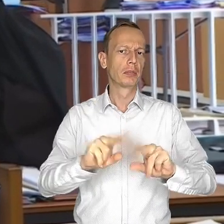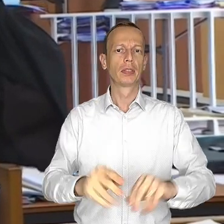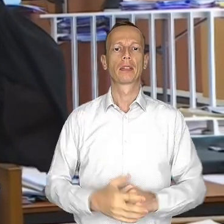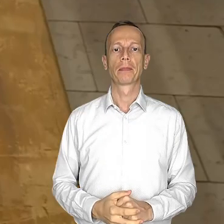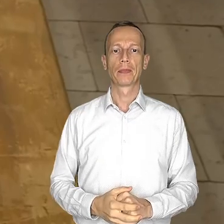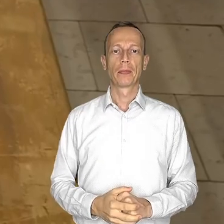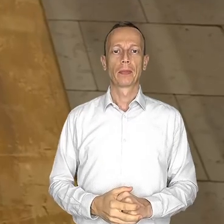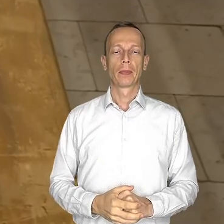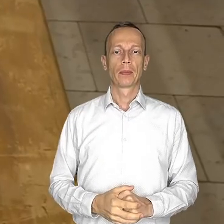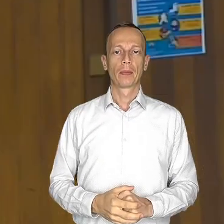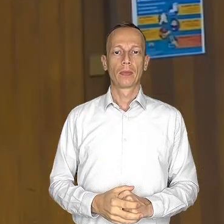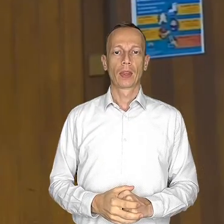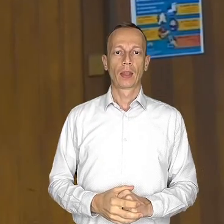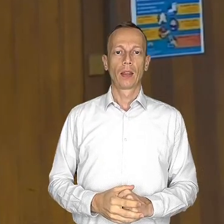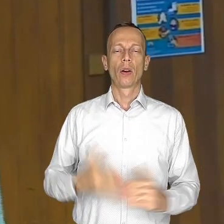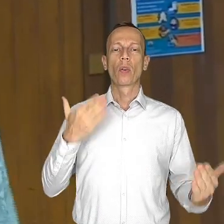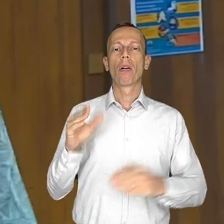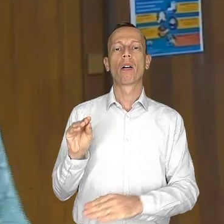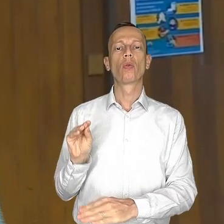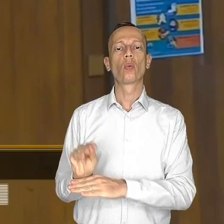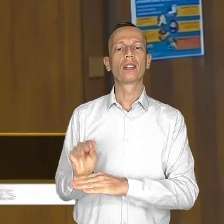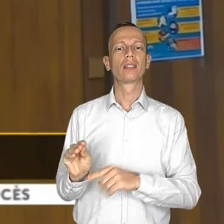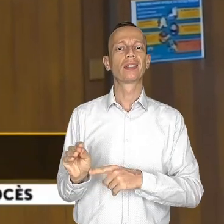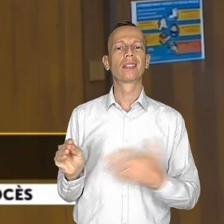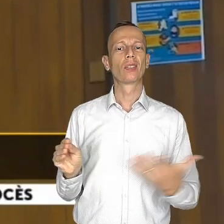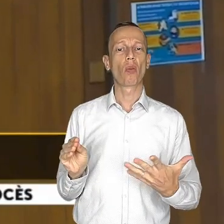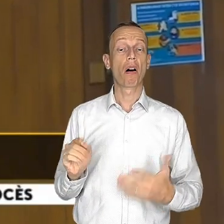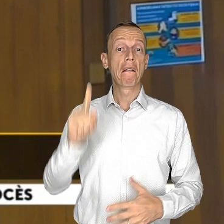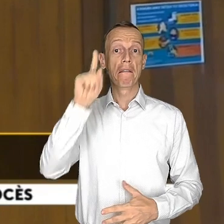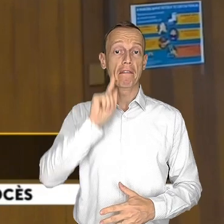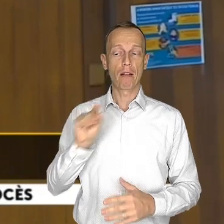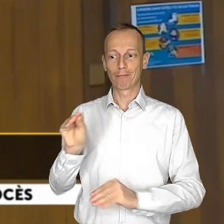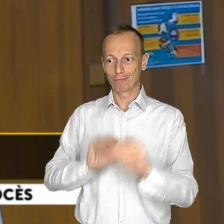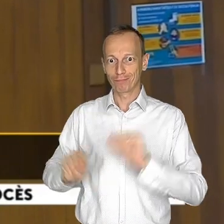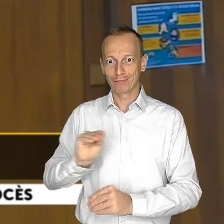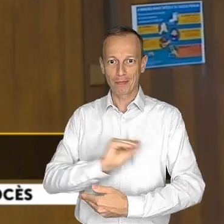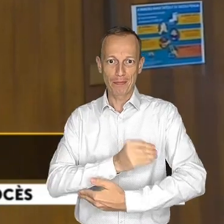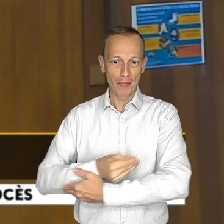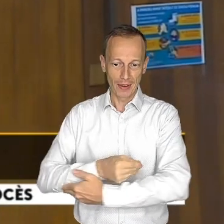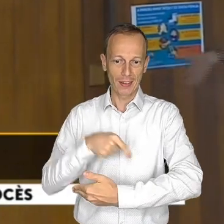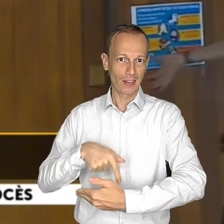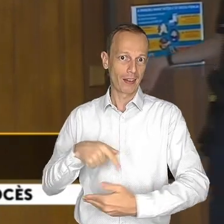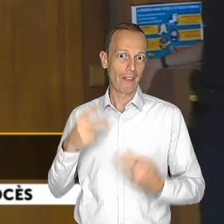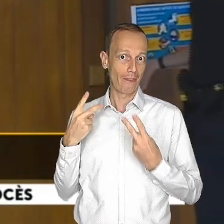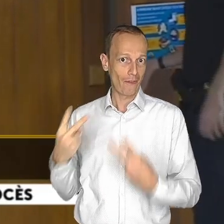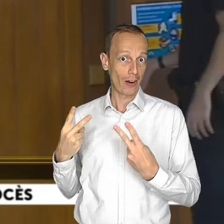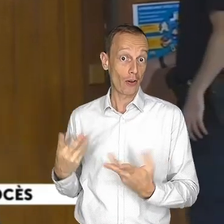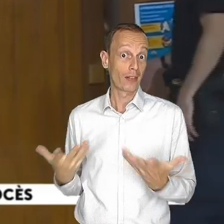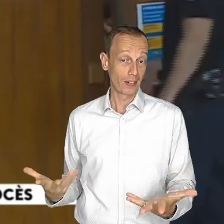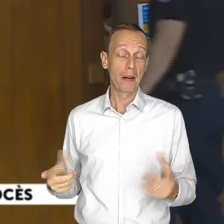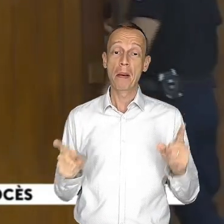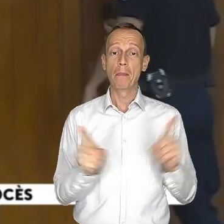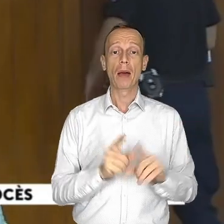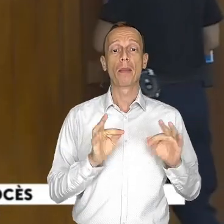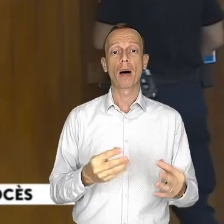Damour. Vous comprenez que, comme dans le monde ordinaire, une nourrice est la personne qui est chargée de veiller sur votre bien le